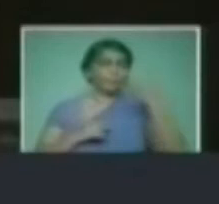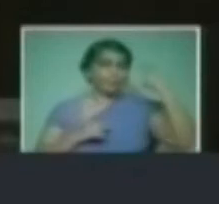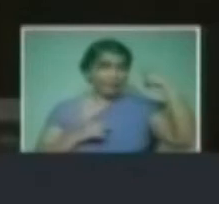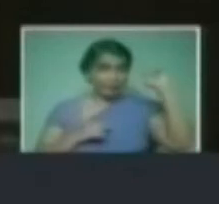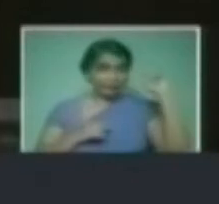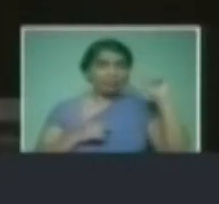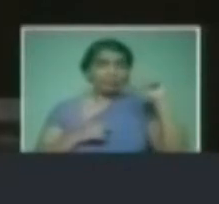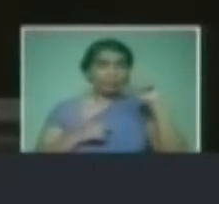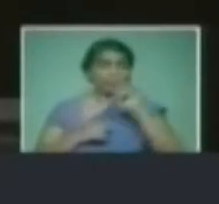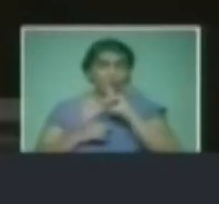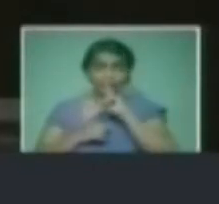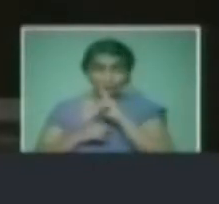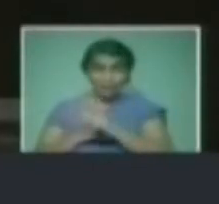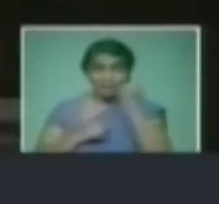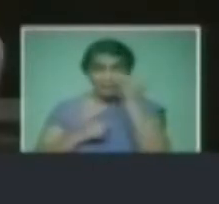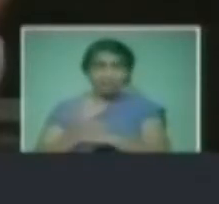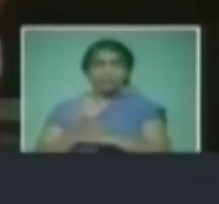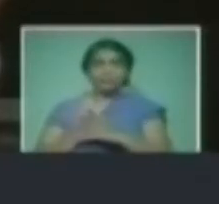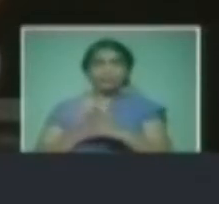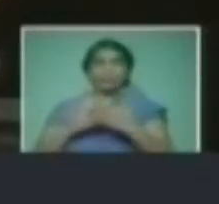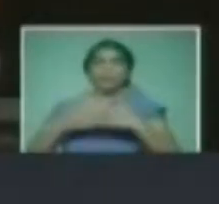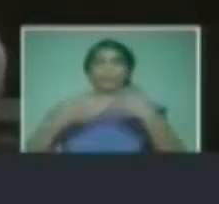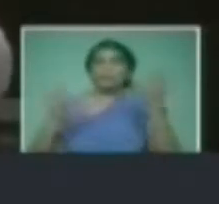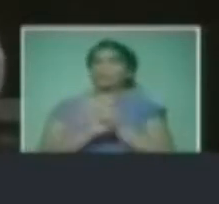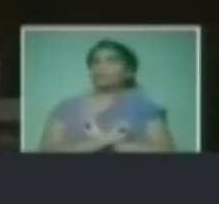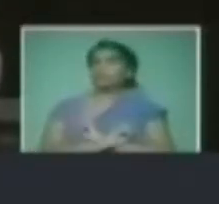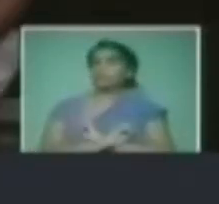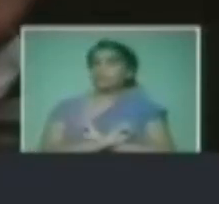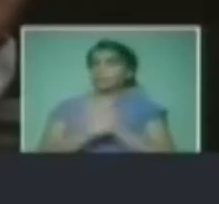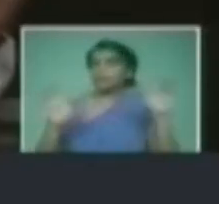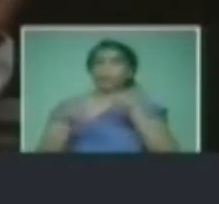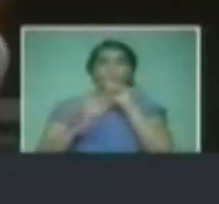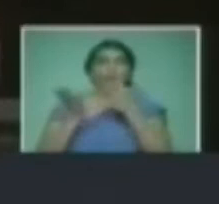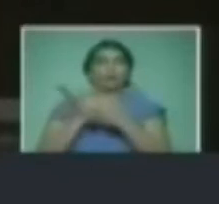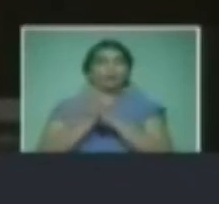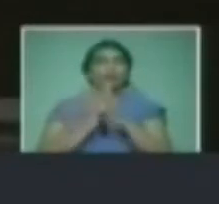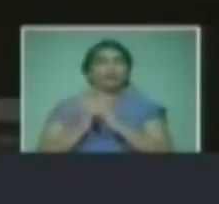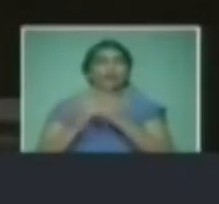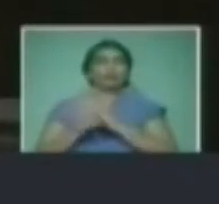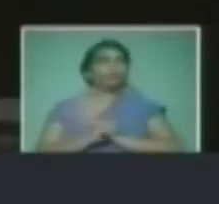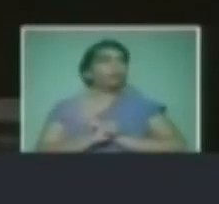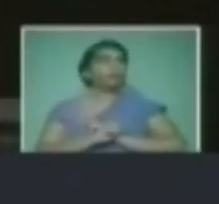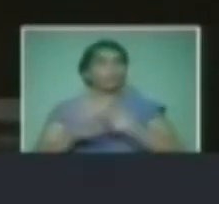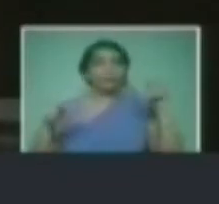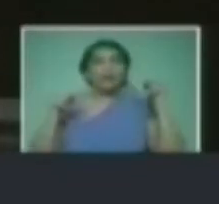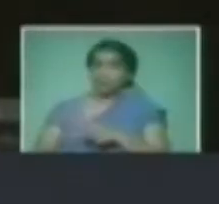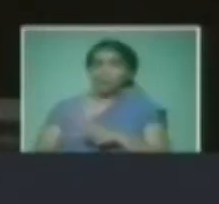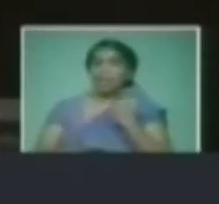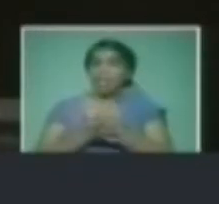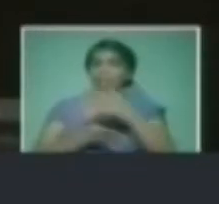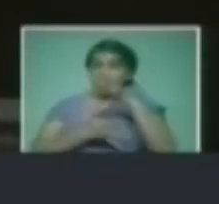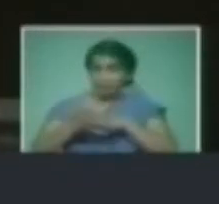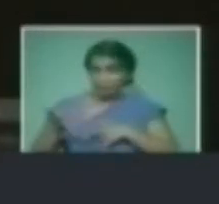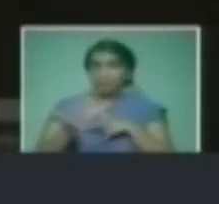நான் நேற்று கூறிய கருத்தை அடுத்து எனக்கு வந்த கடிதத்தை சகல ஊடகங்களிலும் பகிரங்கப்படுத்துமாறு கூறினீர்கள். எனக்கு செப்டம்பர் 29